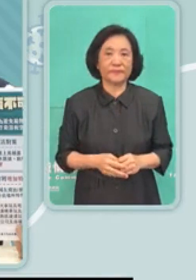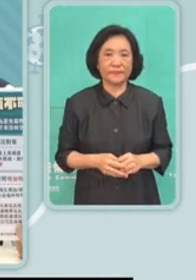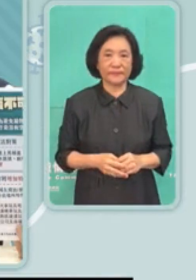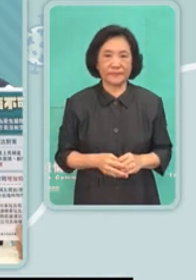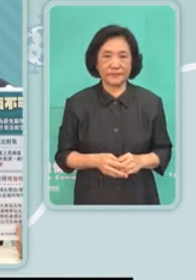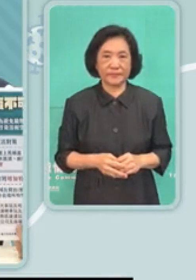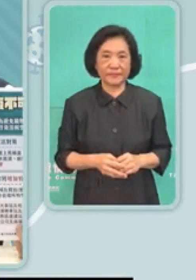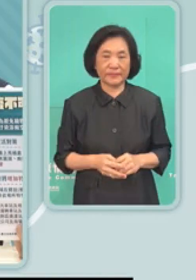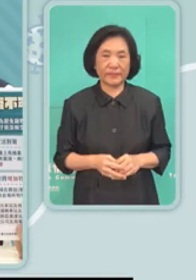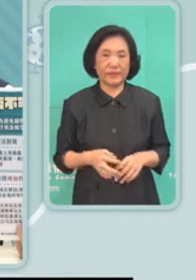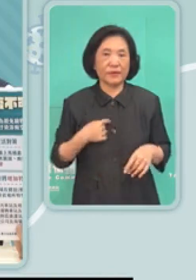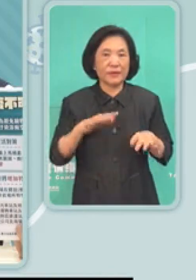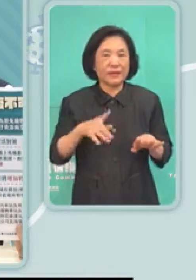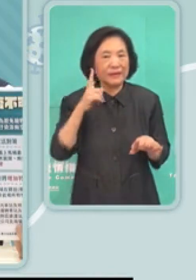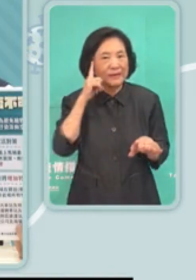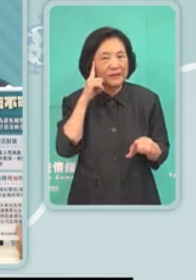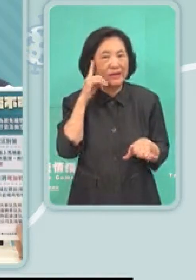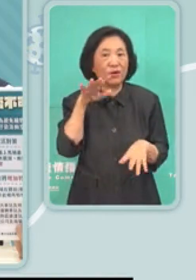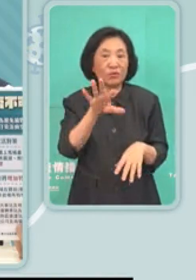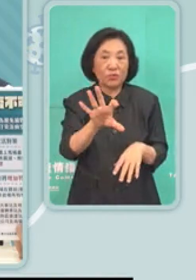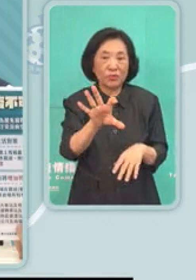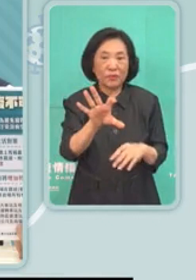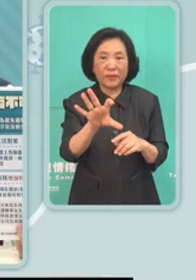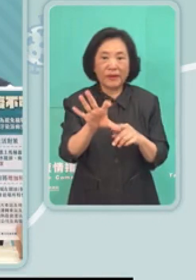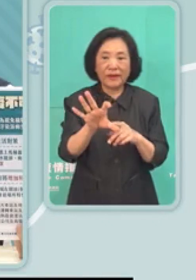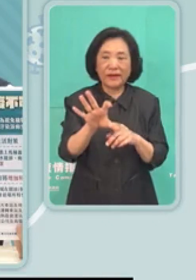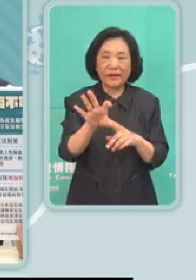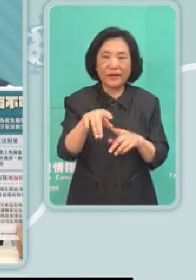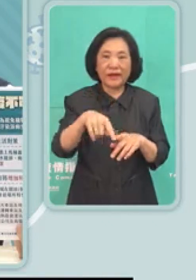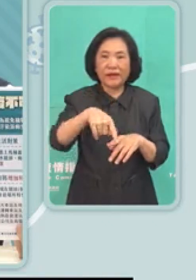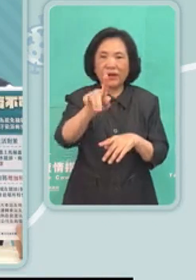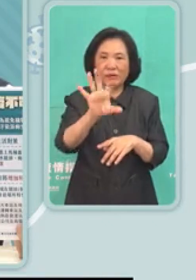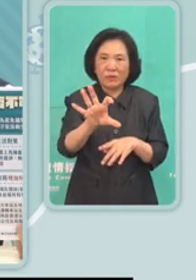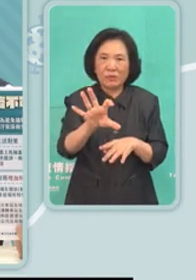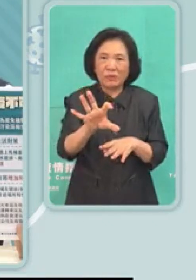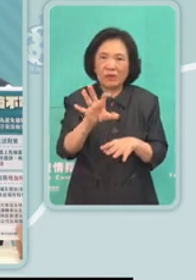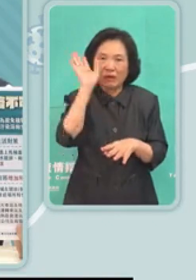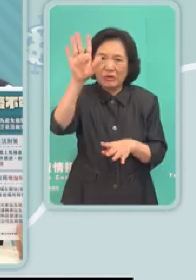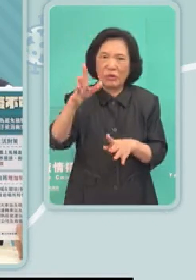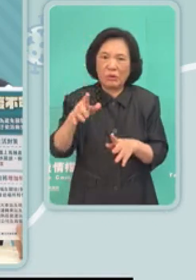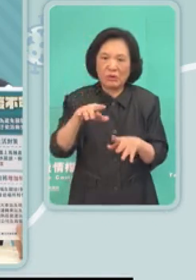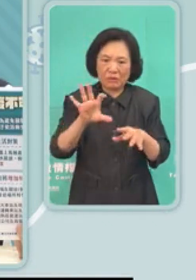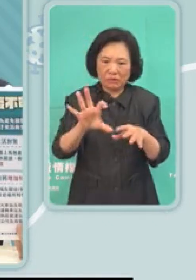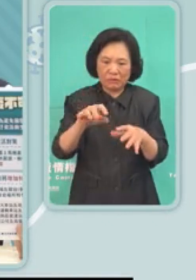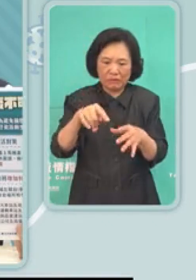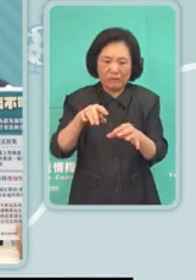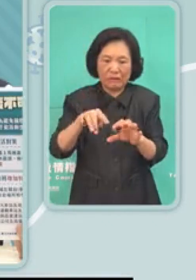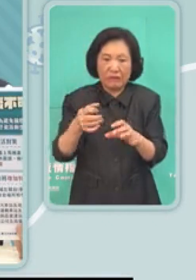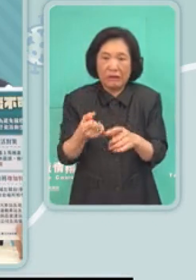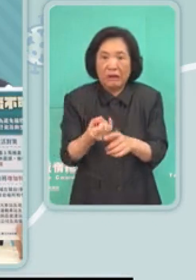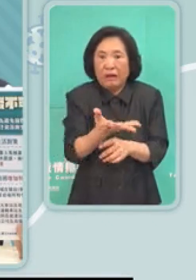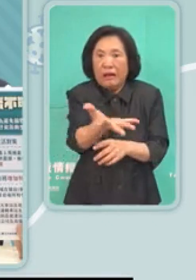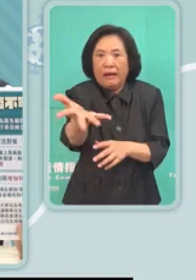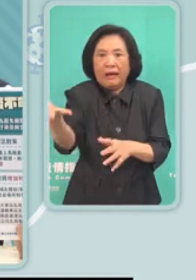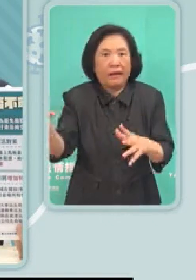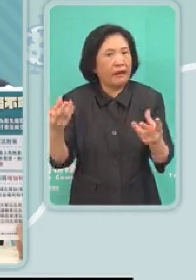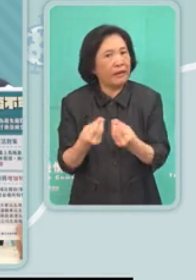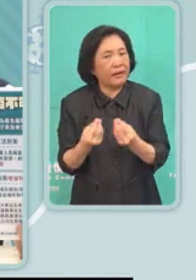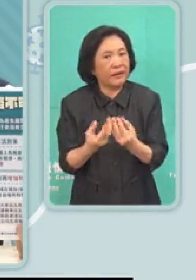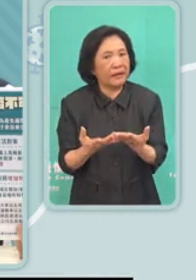道我们也怕说这厕所真的会变成一个感染源你知道，所以目前公共厕所